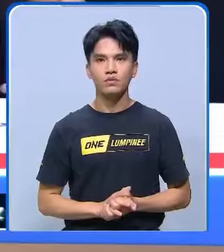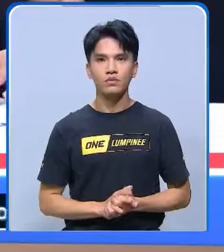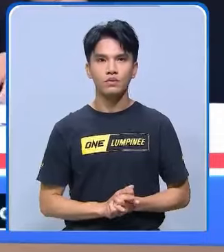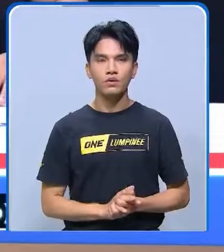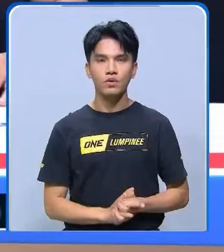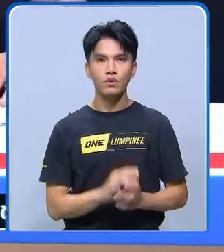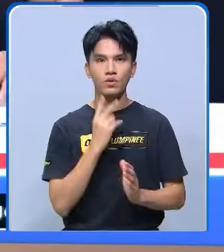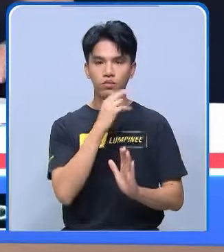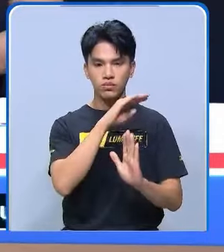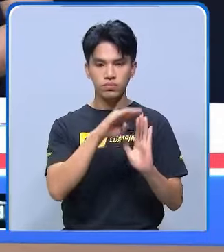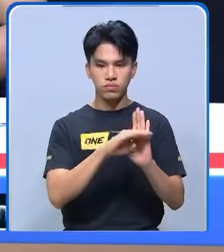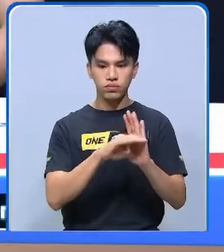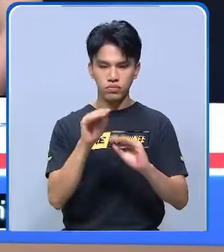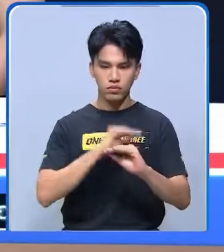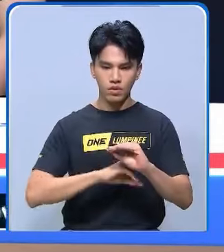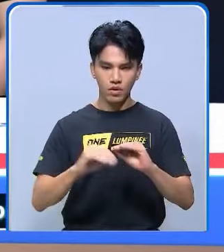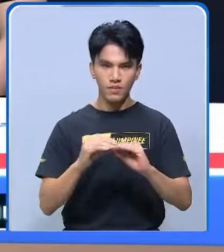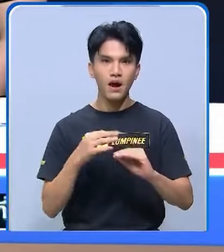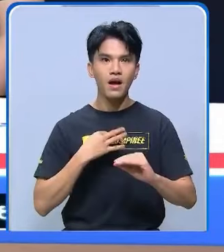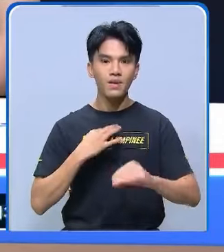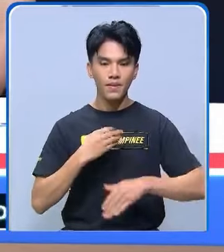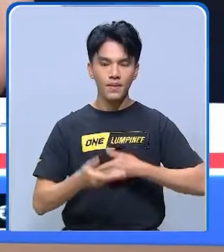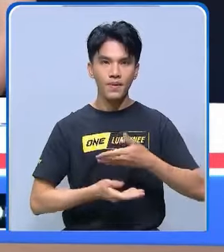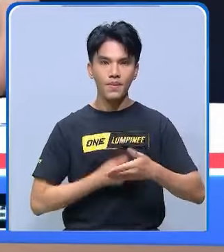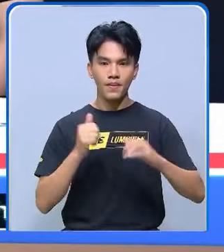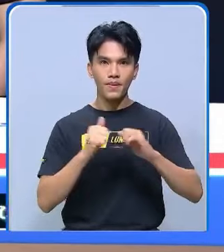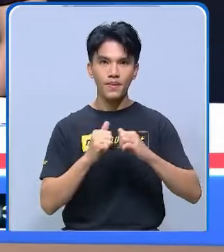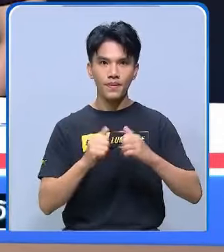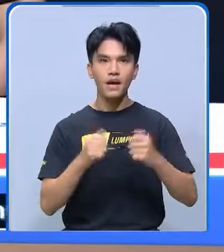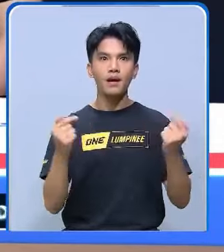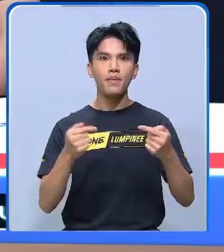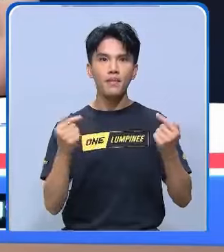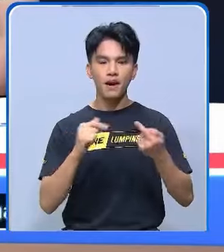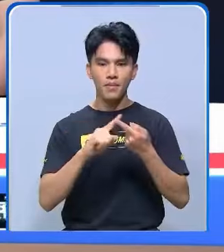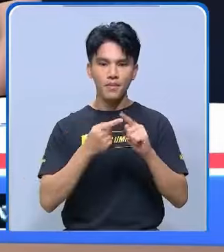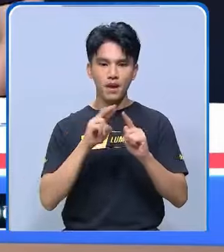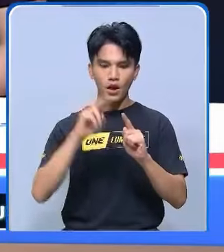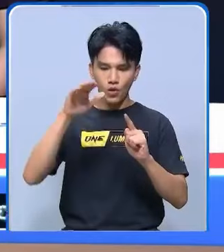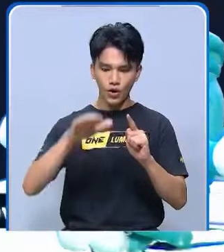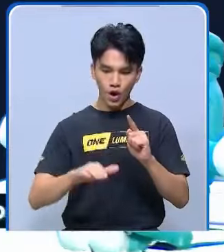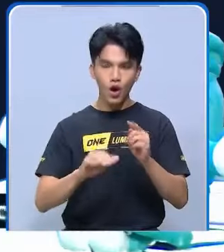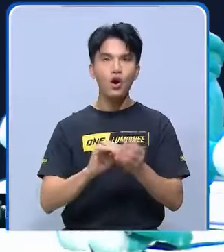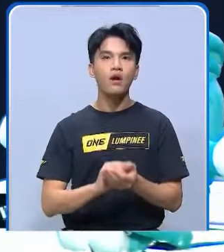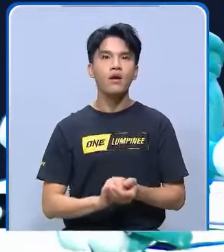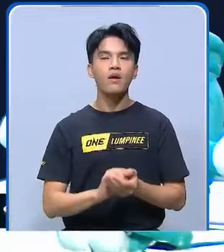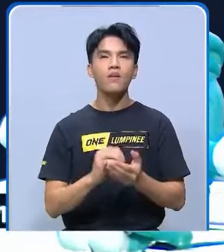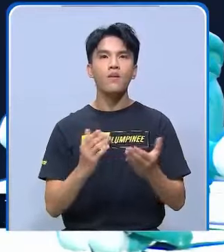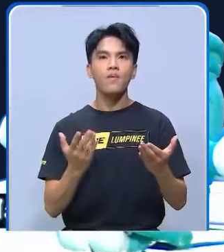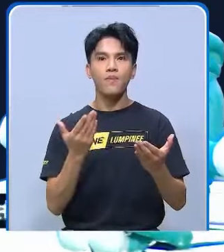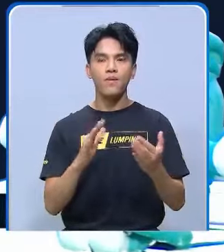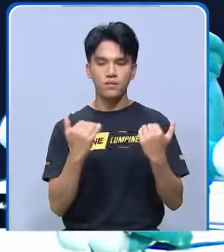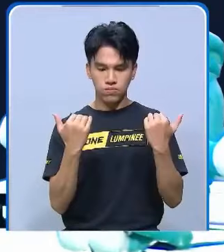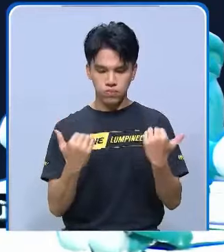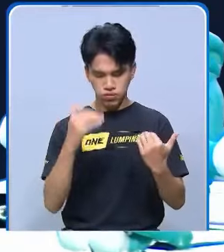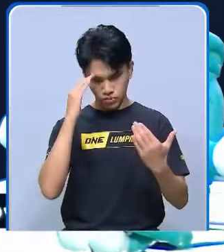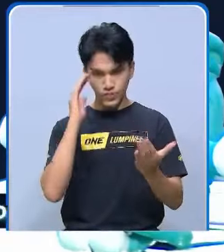ความคืบหน้าคดีที่คนที่ขายเสื้อวินเทจนะแล้วมีปัญหาทะเลาะกับเพื่อนรุ่นน้องแล้วบานปลายคุณผู้ชมคะทีนี้ล่าสุดทางต